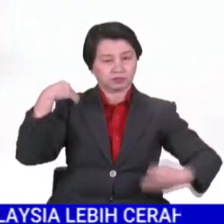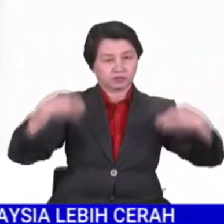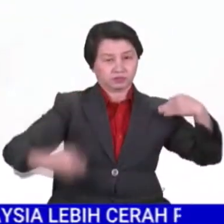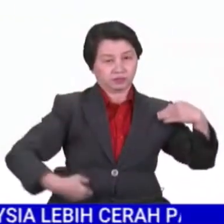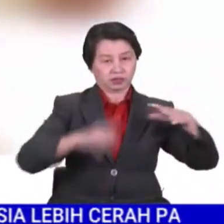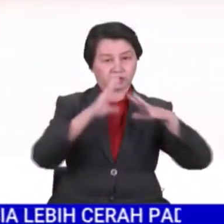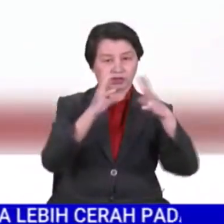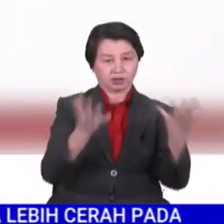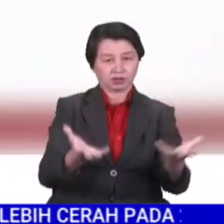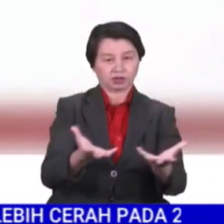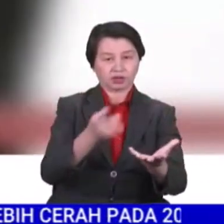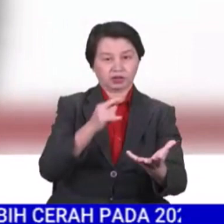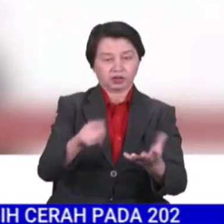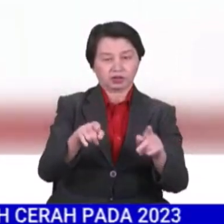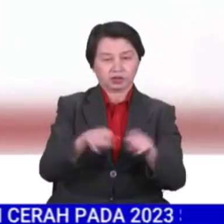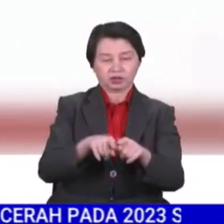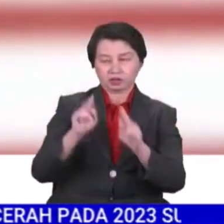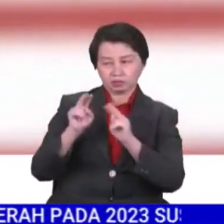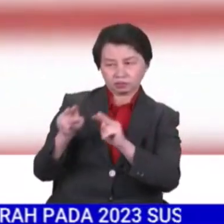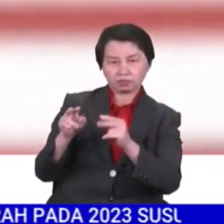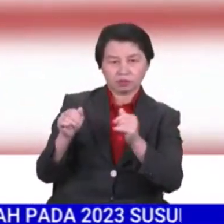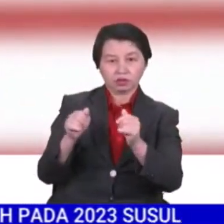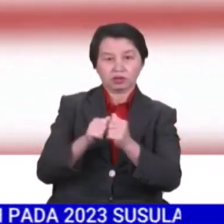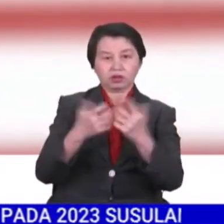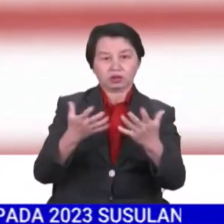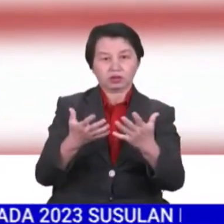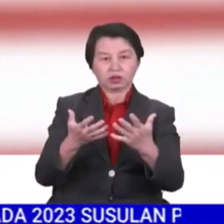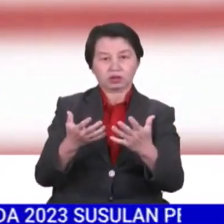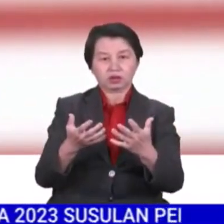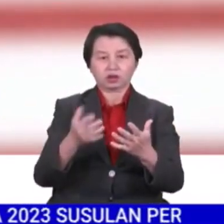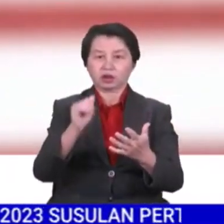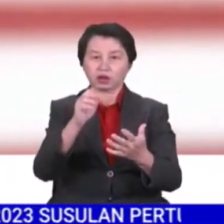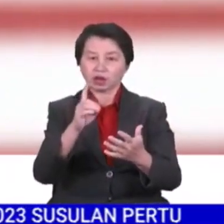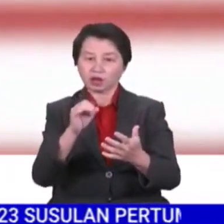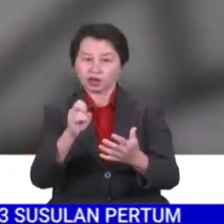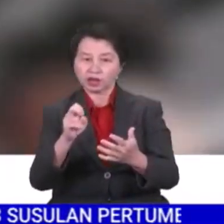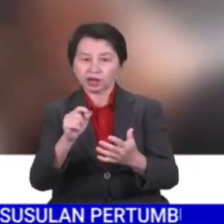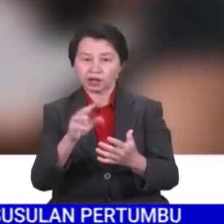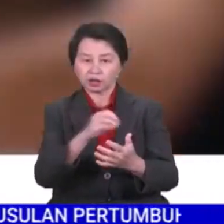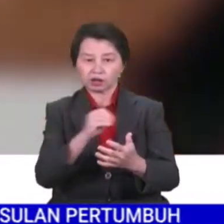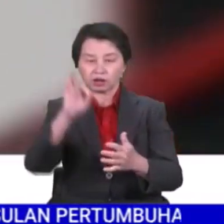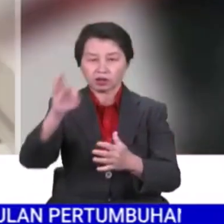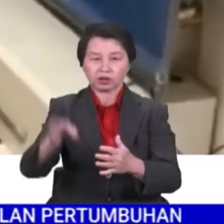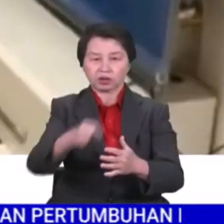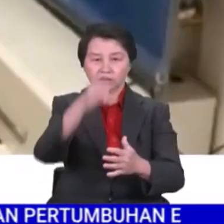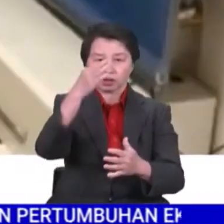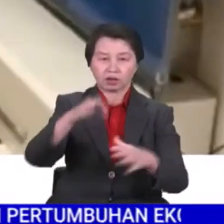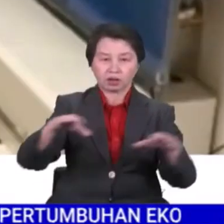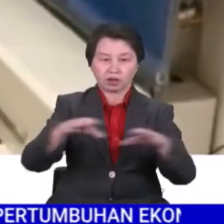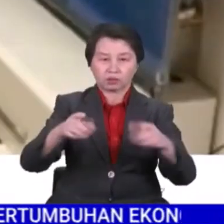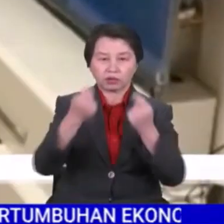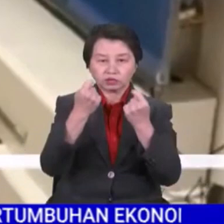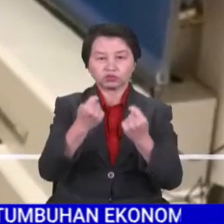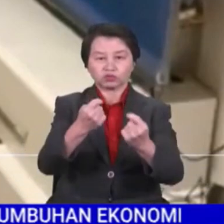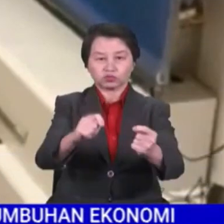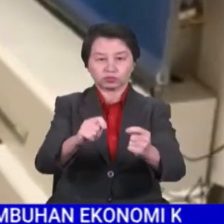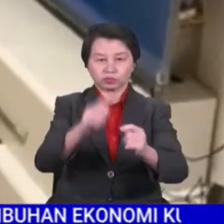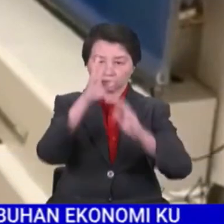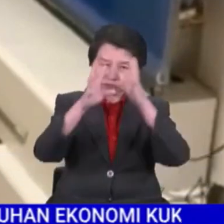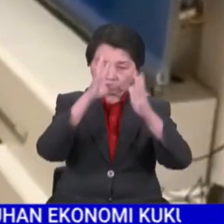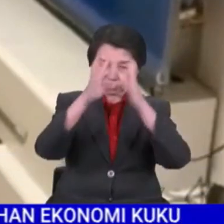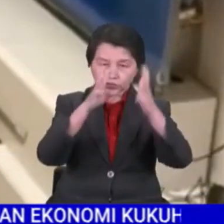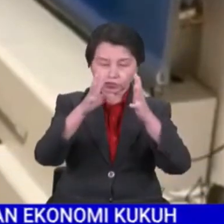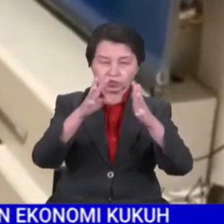dan selebriti seperti Penelope Cruz, Deepika Padukone dan Paris Hilton membuat percubaan